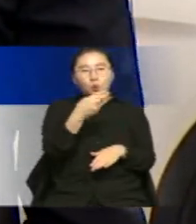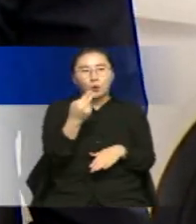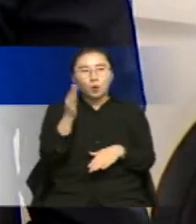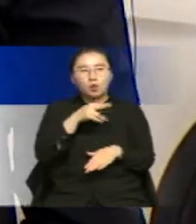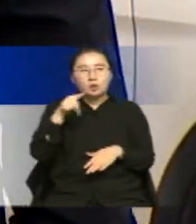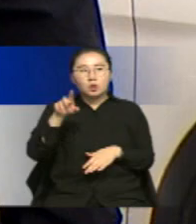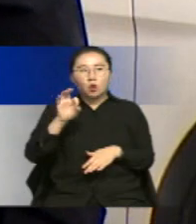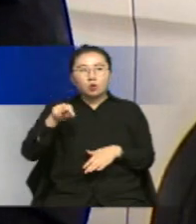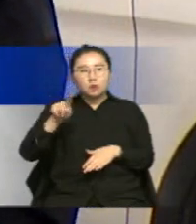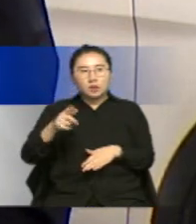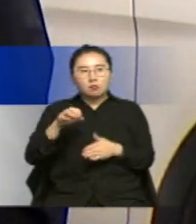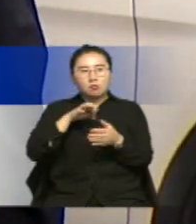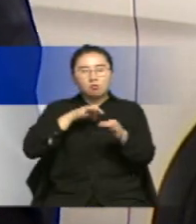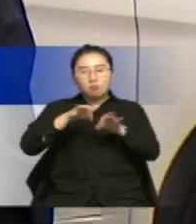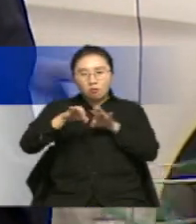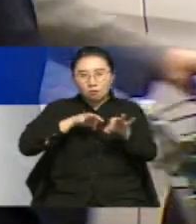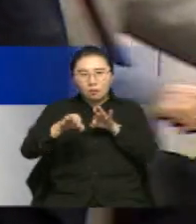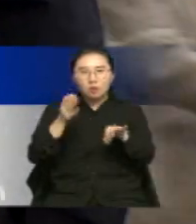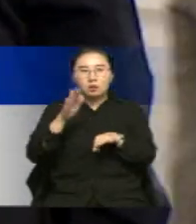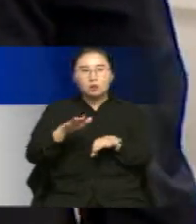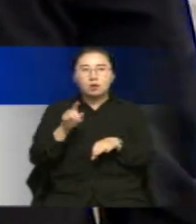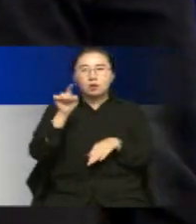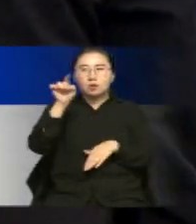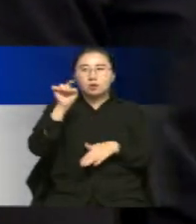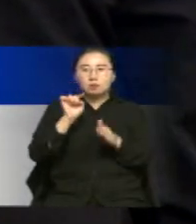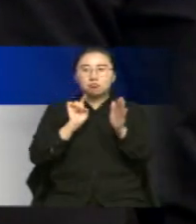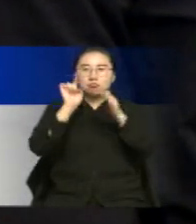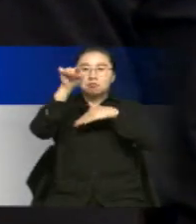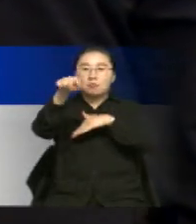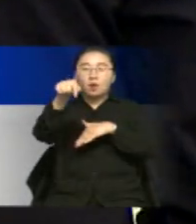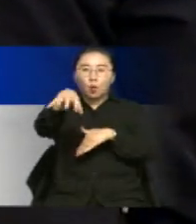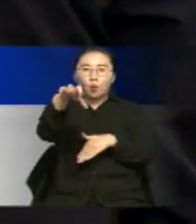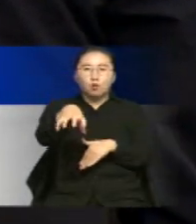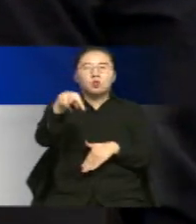다 거래하는데 네. 저기 서계동으로 갈래봐요.